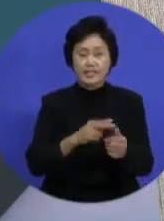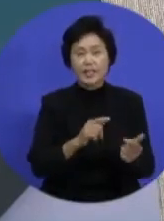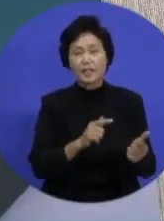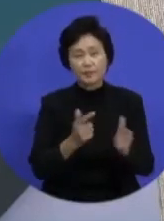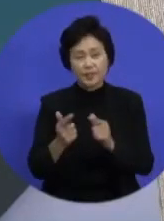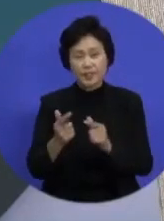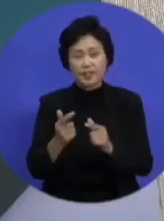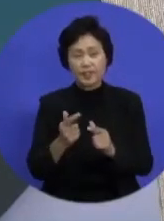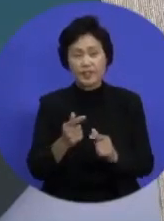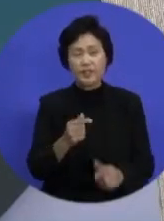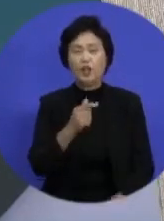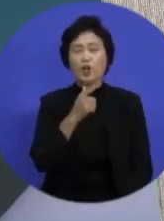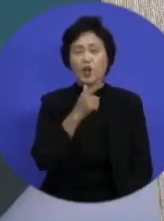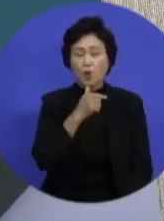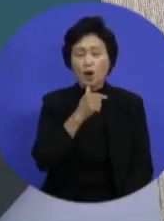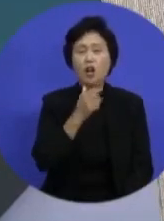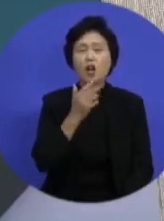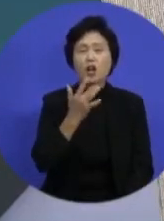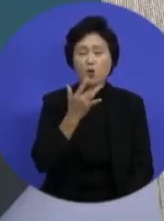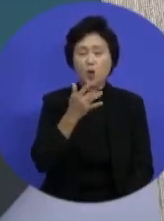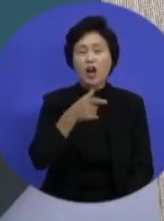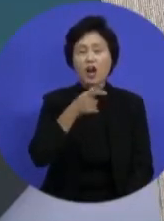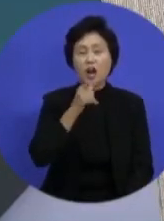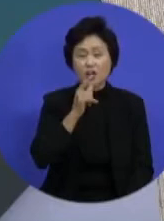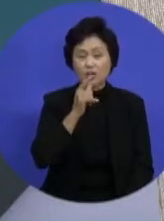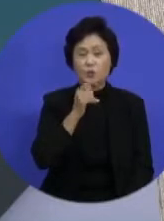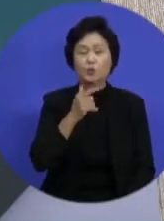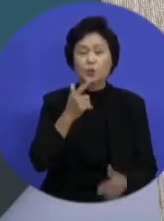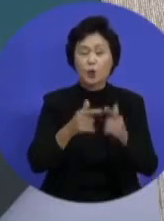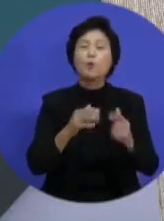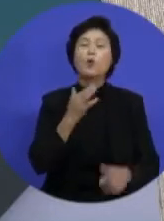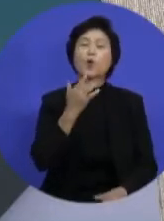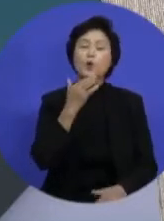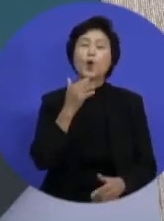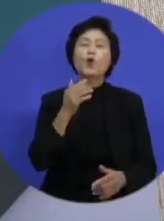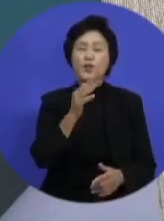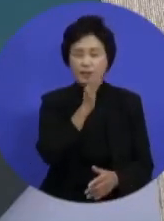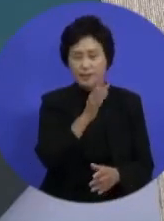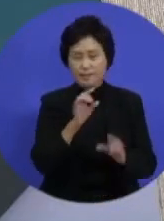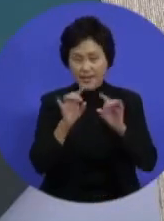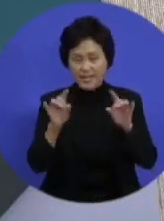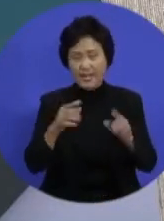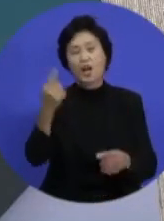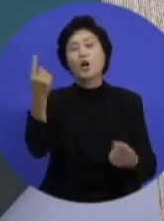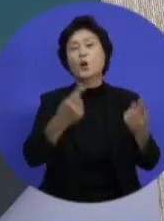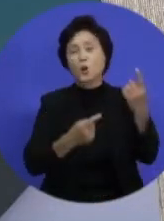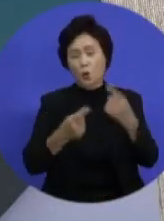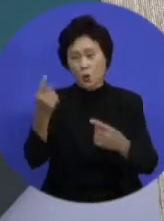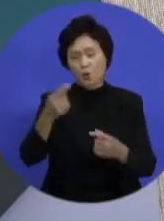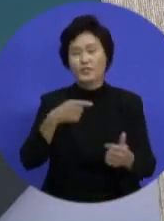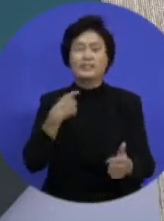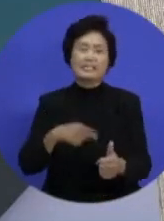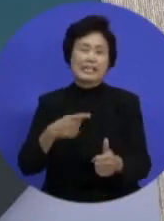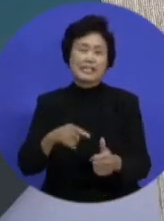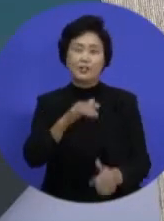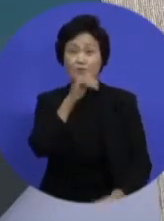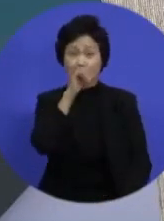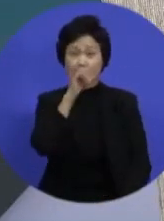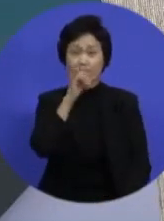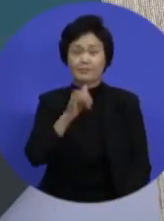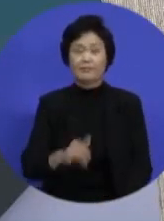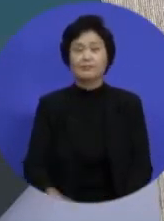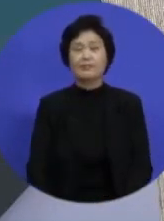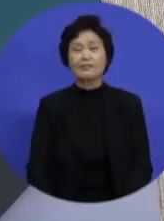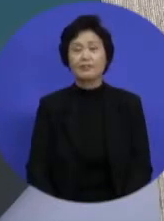오셔가지고 그러니까 저희는 연구 중심 학교니까 그렇게 하는 거죠. 그래서 저희 이제 둘째 같은 경우에도 큰아들은 당연히